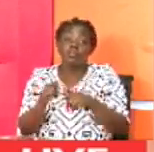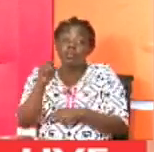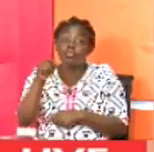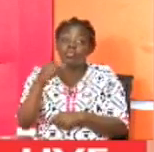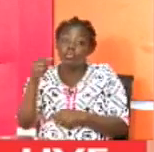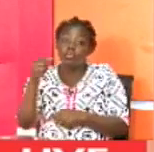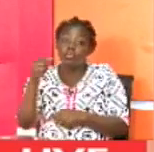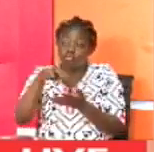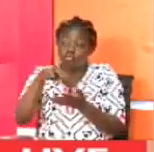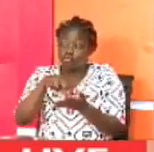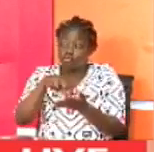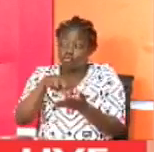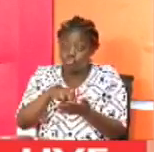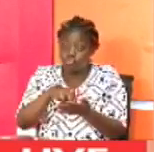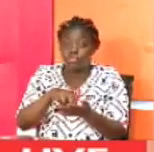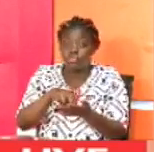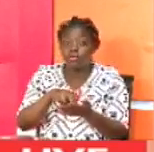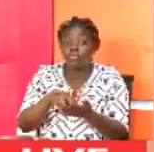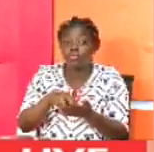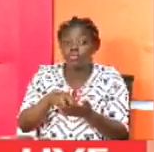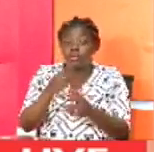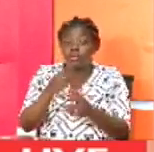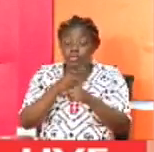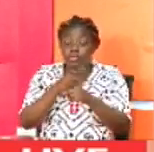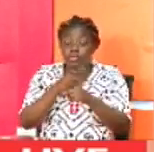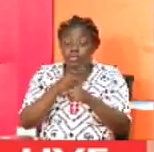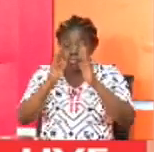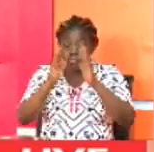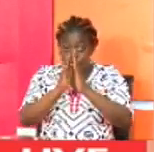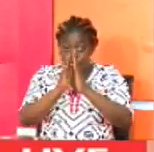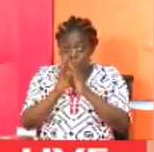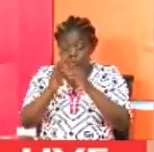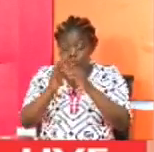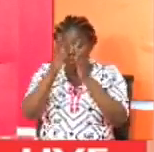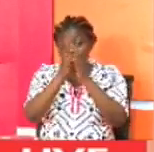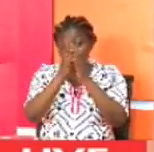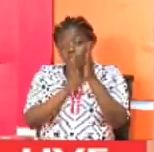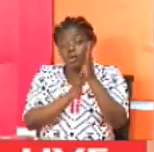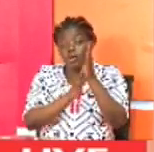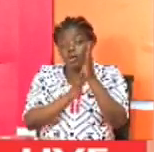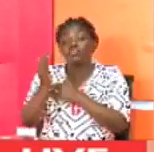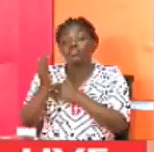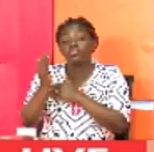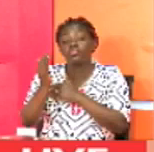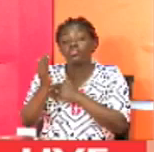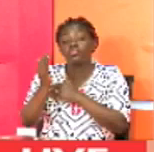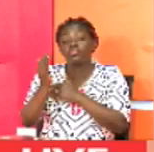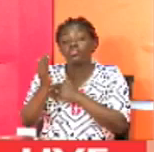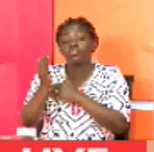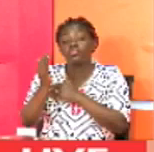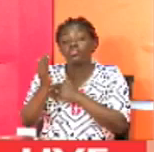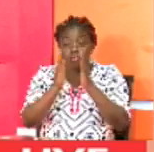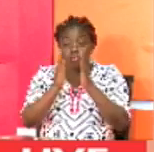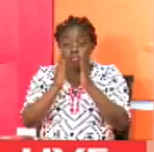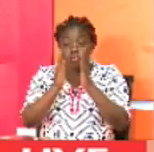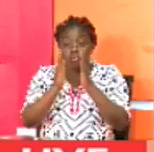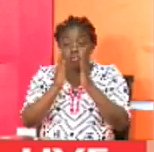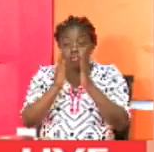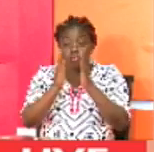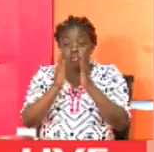ayimirira okuyimirira ng'asaala, ng'atendereza Allah subhanahu wa ta'ala, ng'asaba Allah subhanahu wa